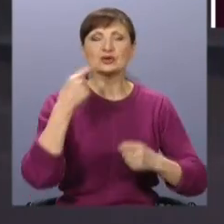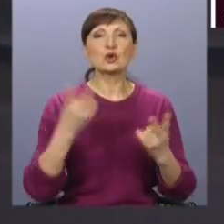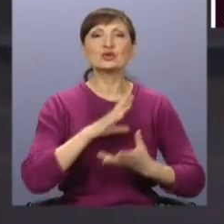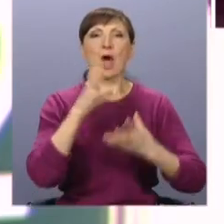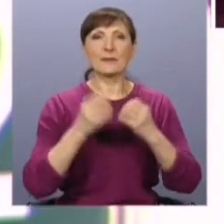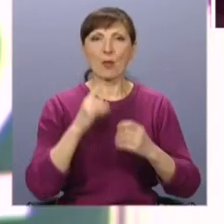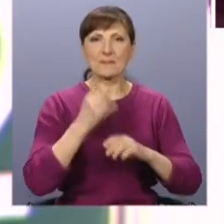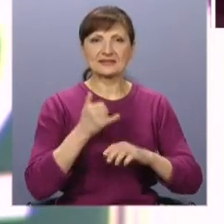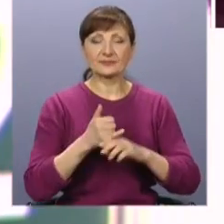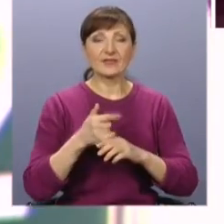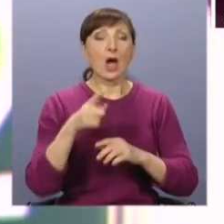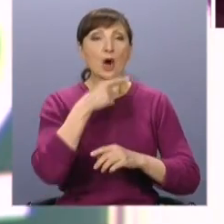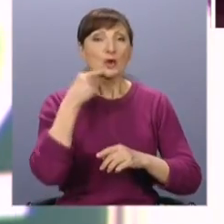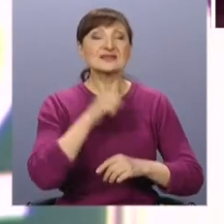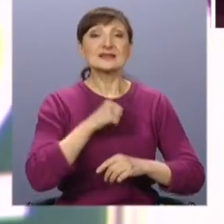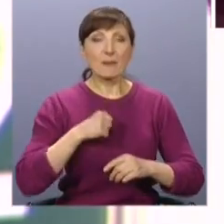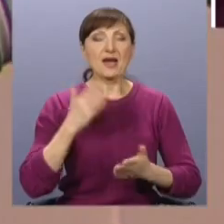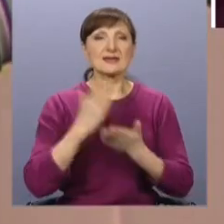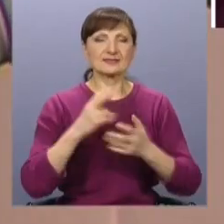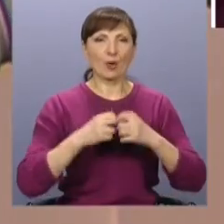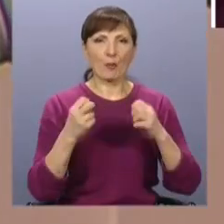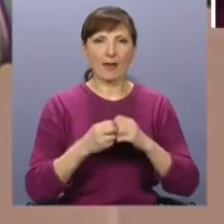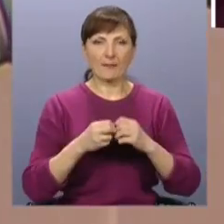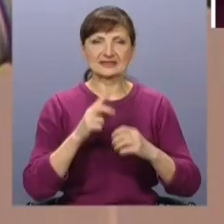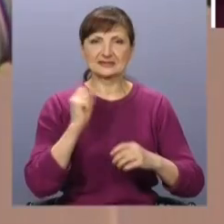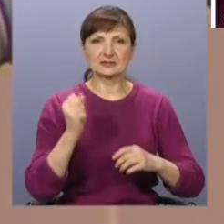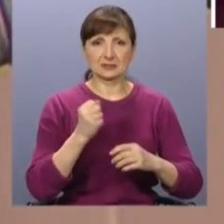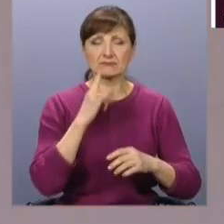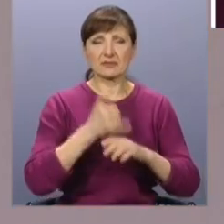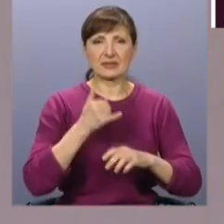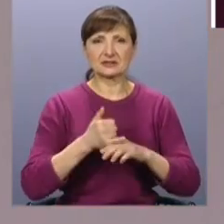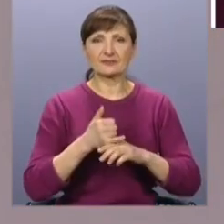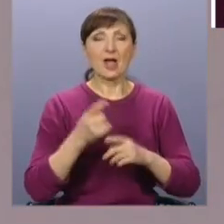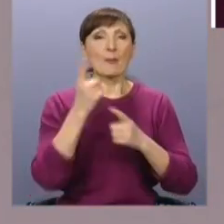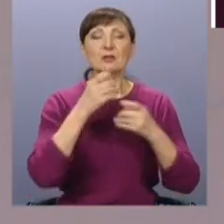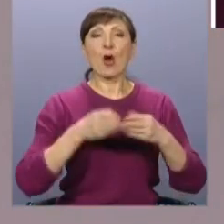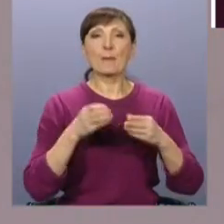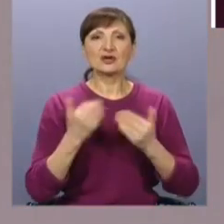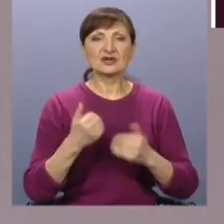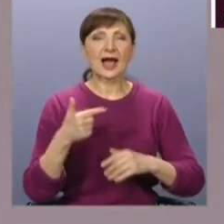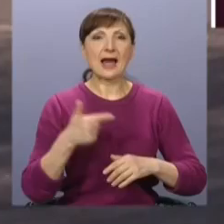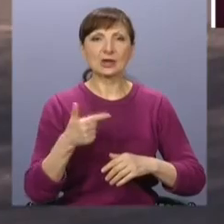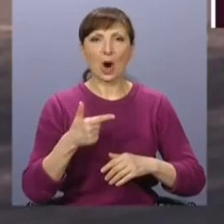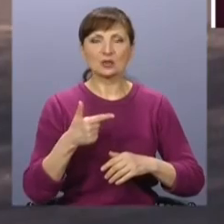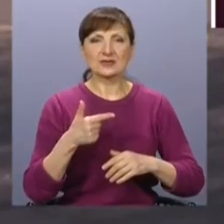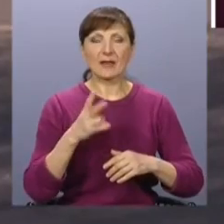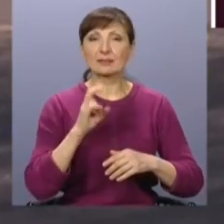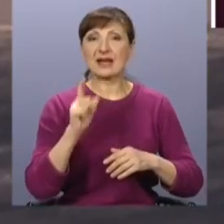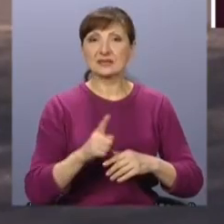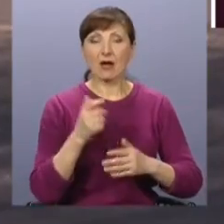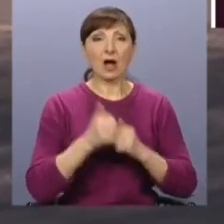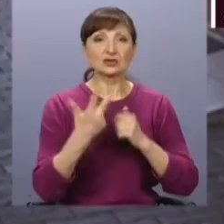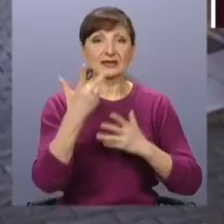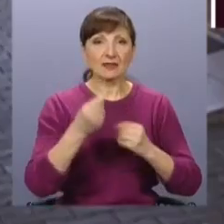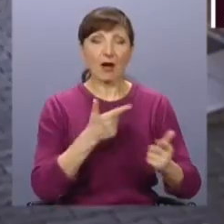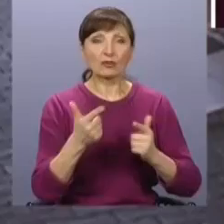объема. Соседняя страна сама испытывает проблемы с ГСМ. По данным компании, сейчас на Атырауском НПЗ каждые 3 дня